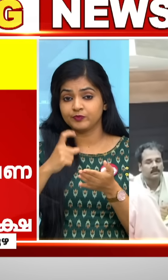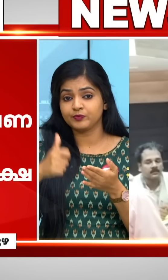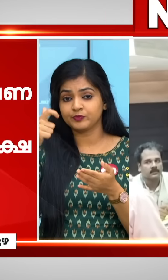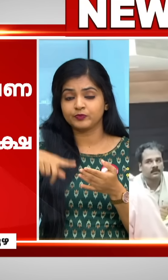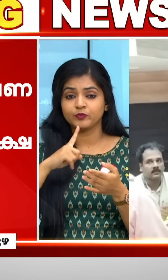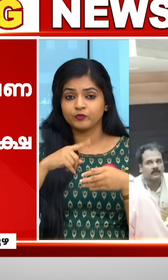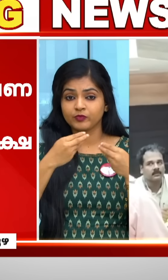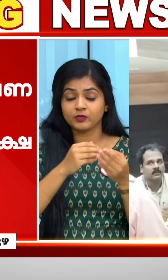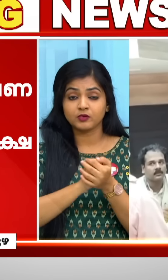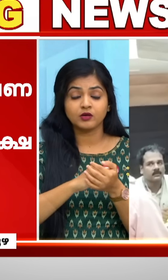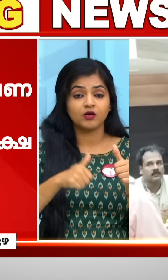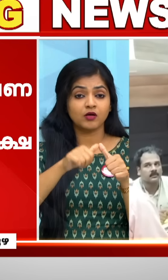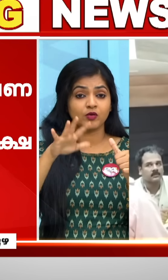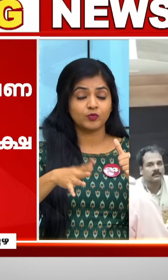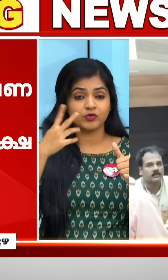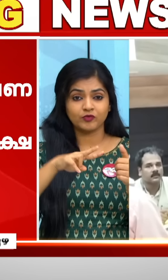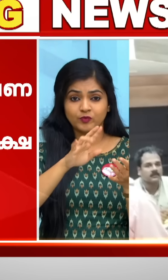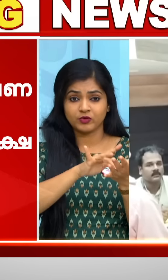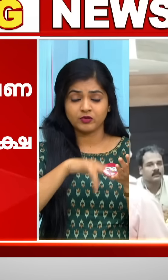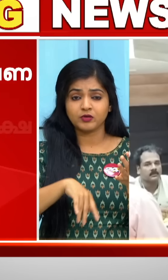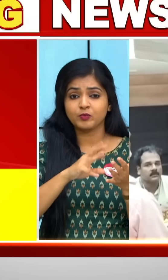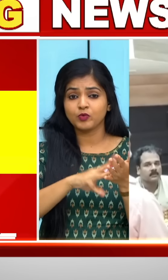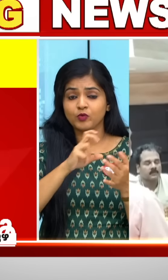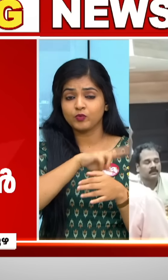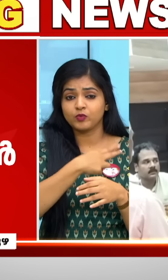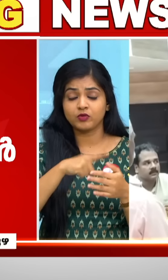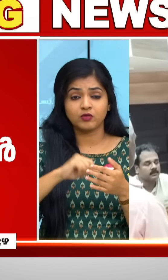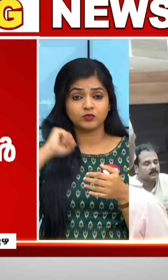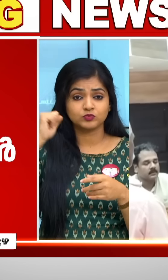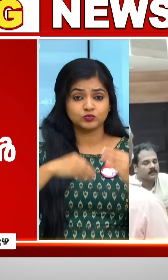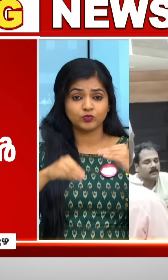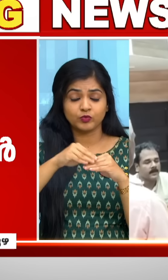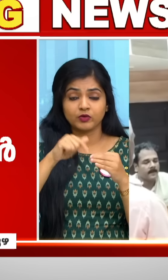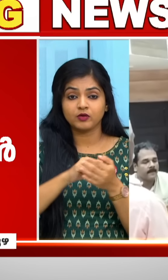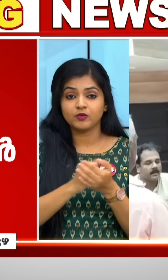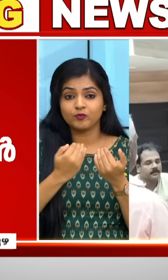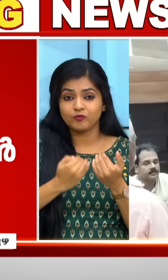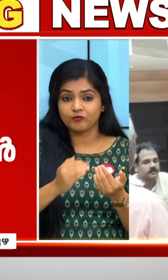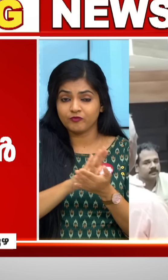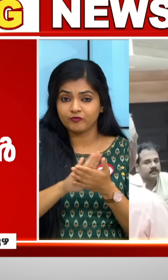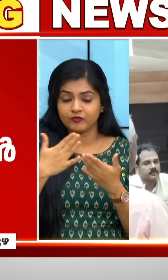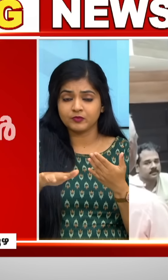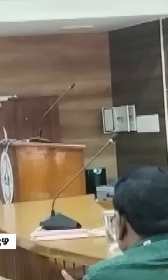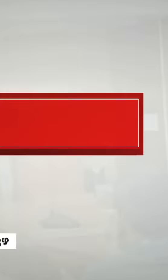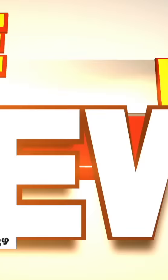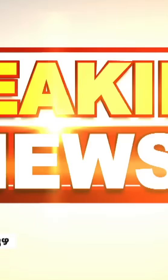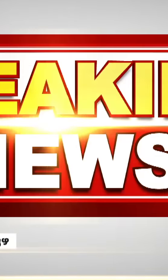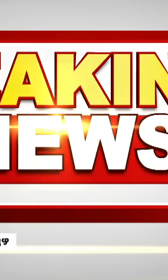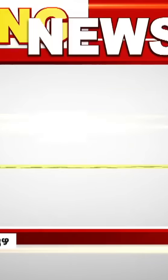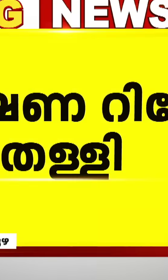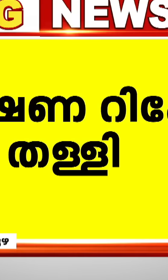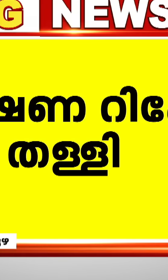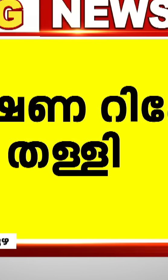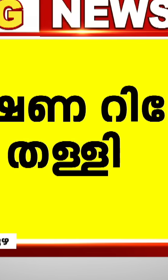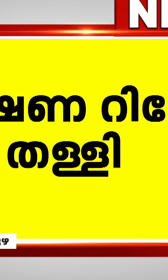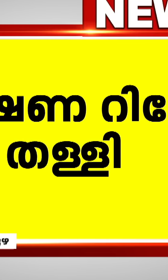ആലപ്പുഴ വണ്ടാനം മെഡിക്കൽ കോളേജിൽ ഉണ്ടായിരുന്നു. ഈ പ്രസവത്തിന് ശേഷം വലിയ രീതിയിൽ അണുബാധ ഉണ്ടായതിനെ തുടർന്നാണ് ഷിബിന ആശുപത്രിയിൽ എത്തിയത്. പക്ഷെ